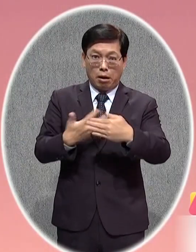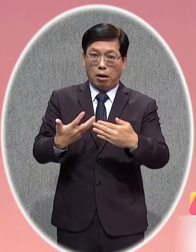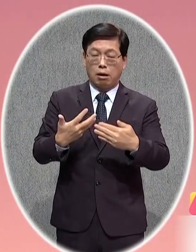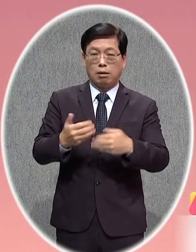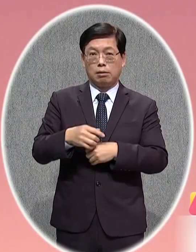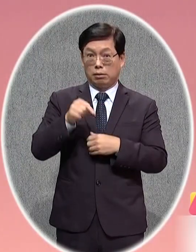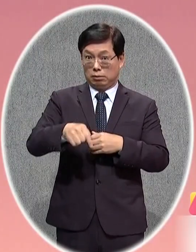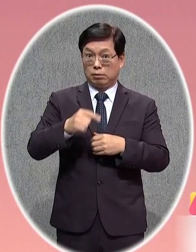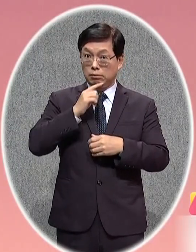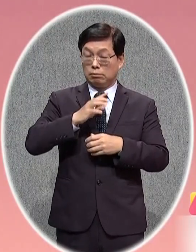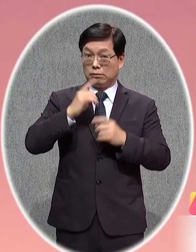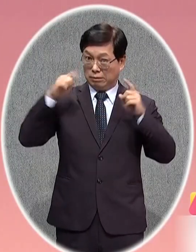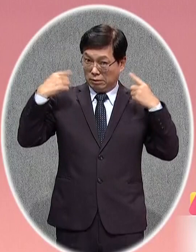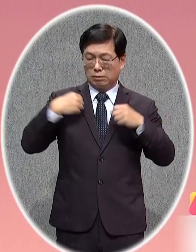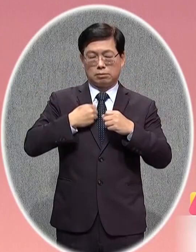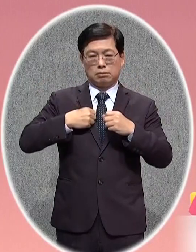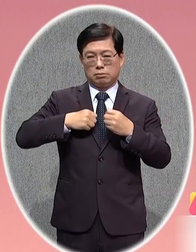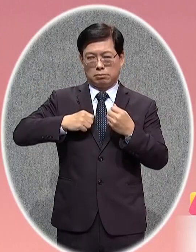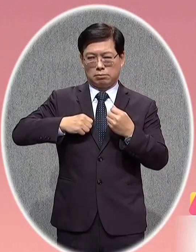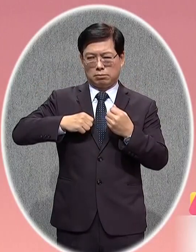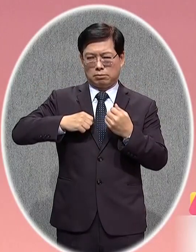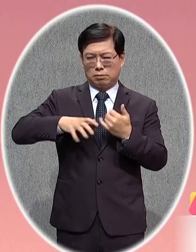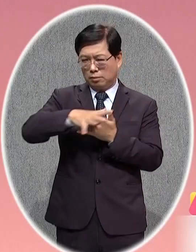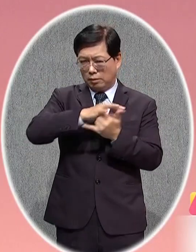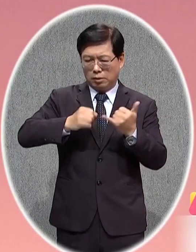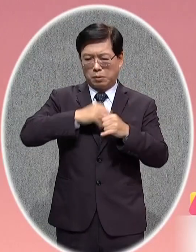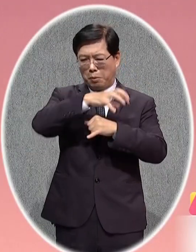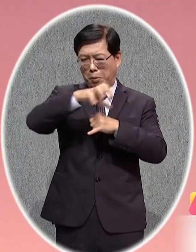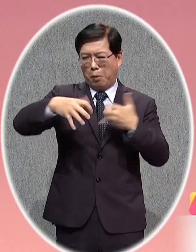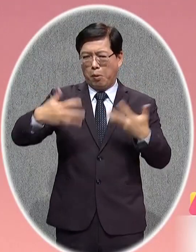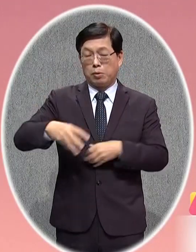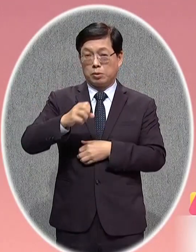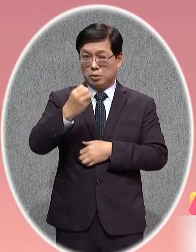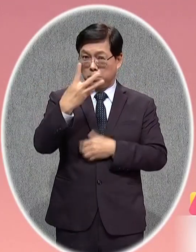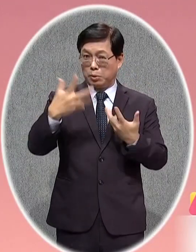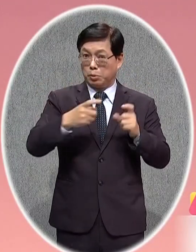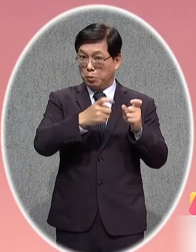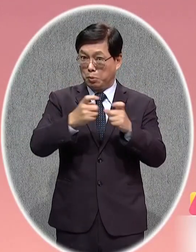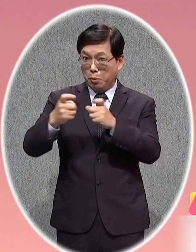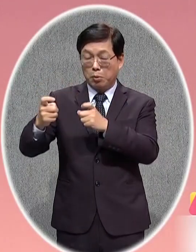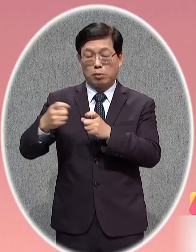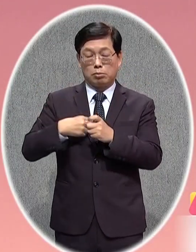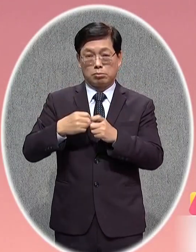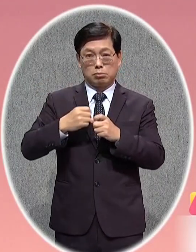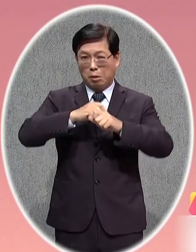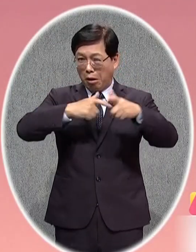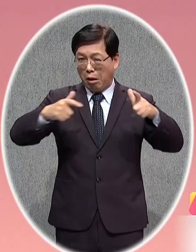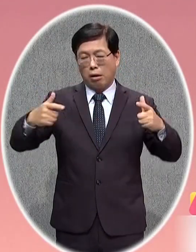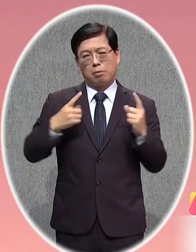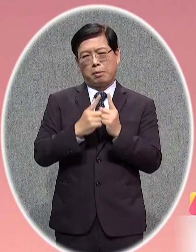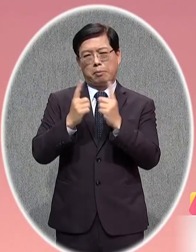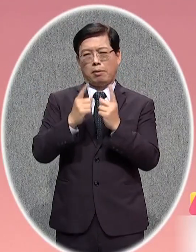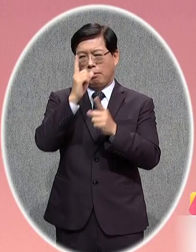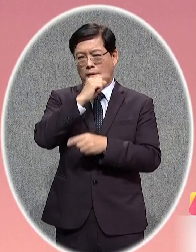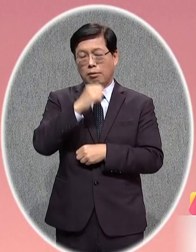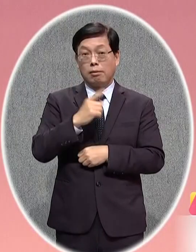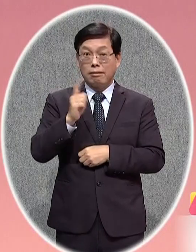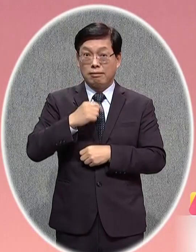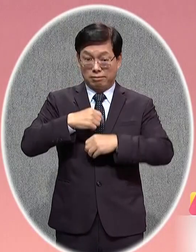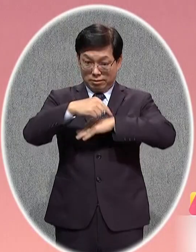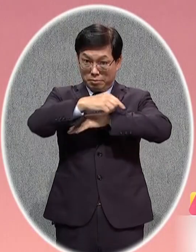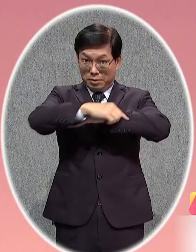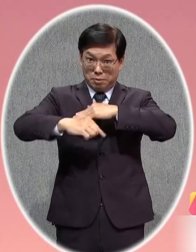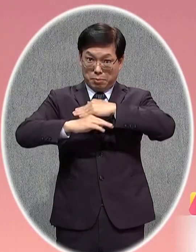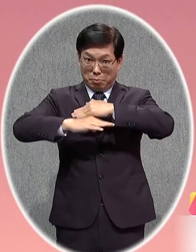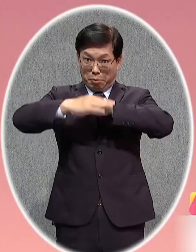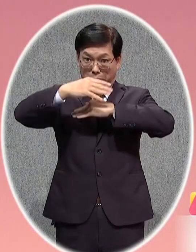这个案例全台都是，我们有300多个渔港，大大小小的渔港都告诉我们同样的事情，也就是一边淤